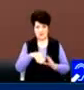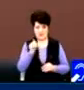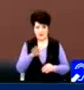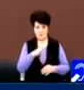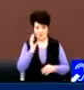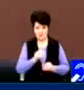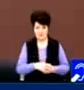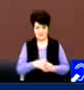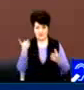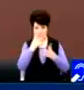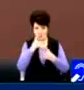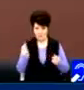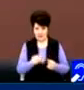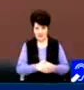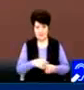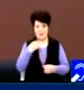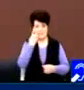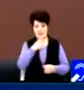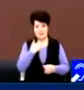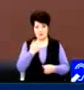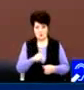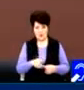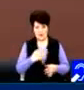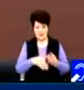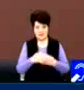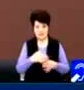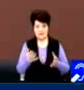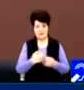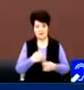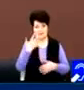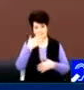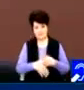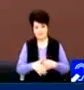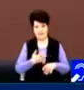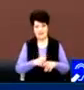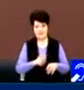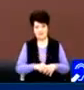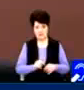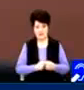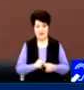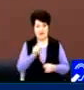fost informate și persoanele cu dizabilități și au asumat în mod conștient aceste decizii cele care au participat la